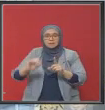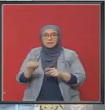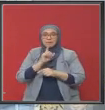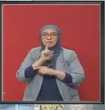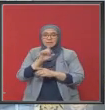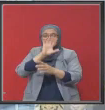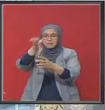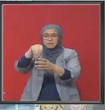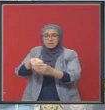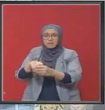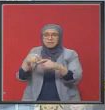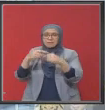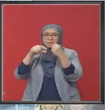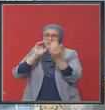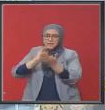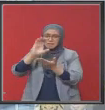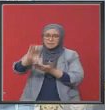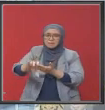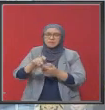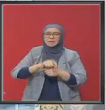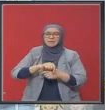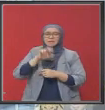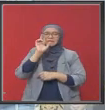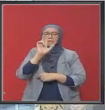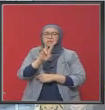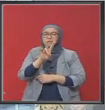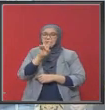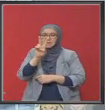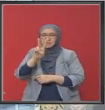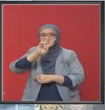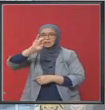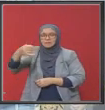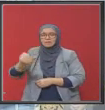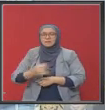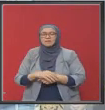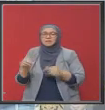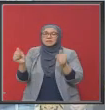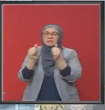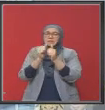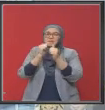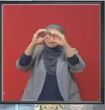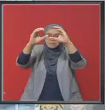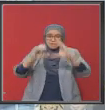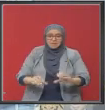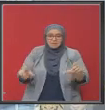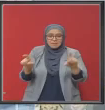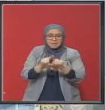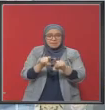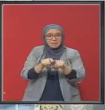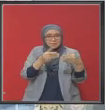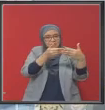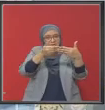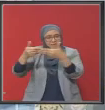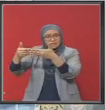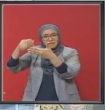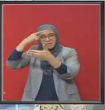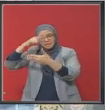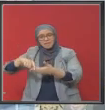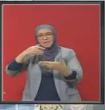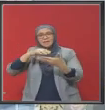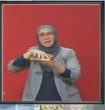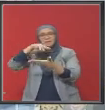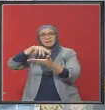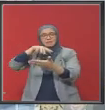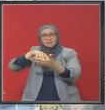peruntukan sebanyak yay 72000000 langkah yang sama juga telah diteruskan bagi pengajian semester